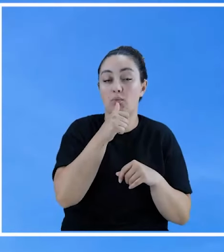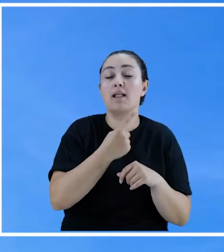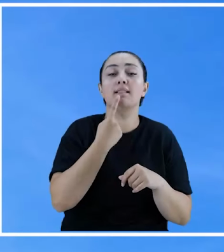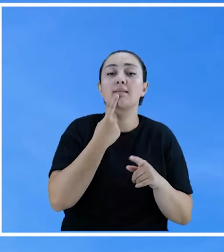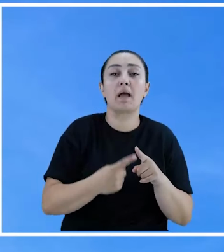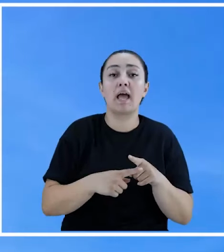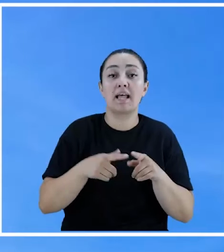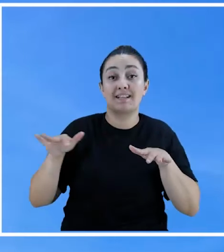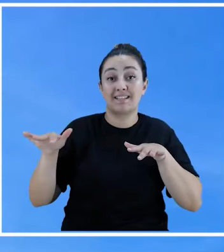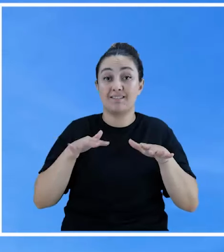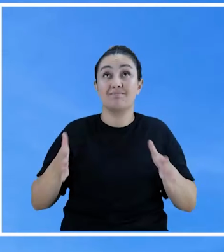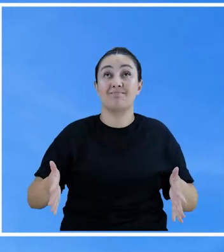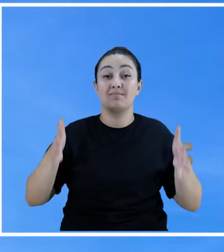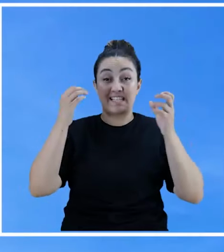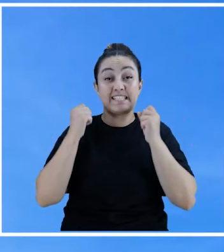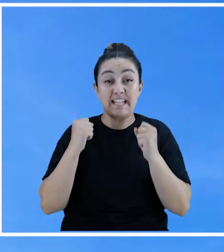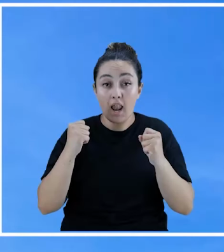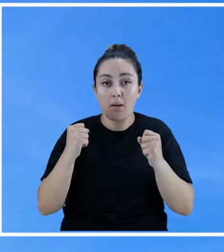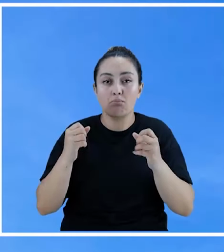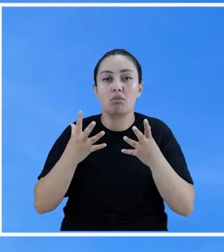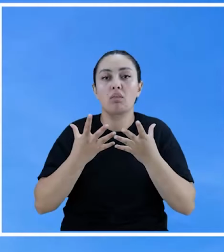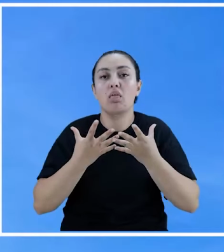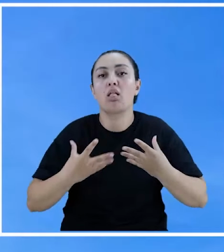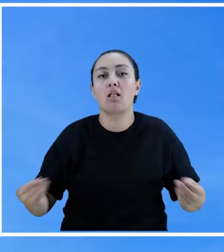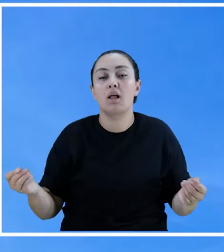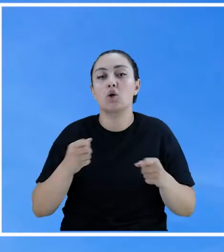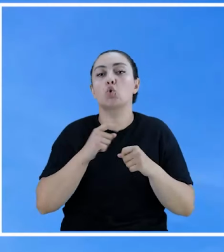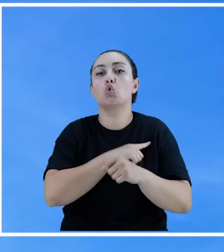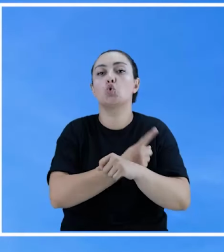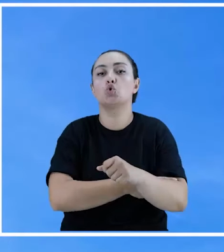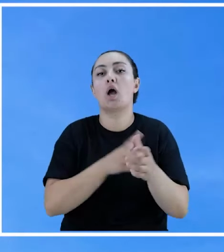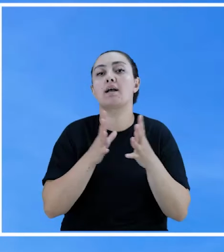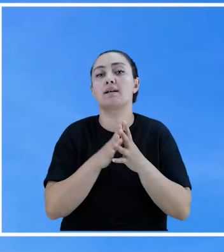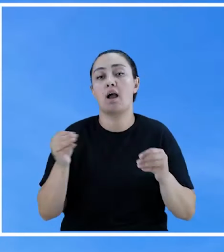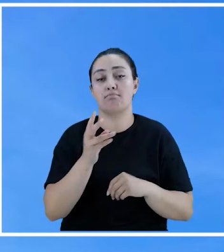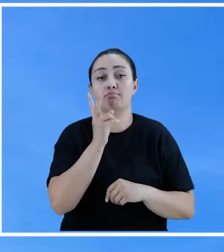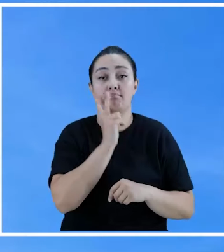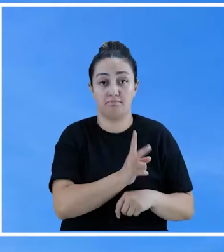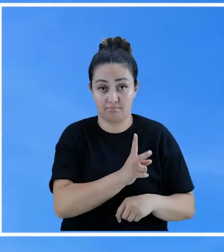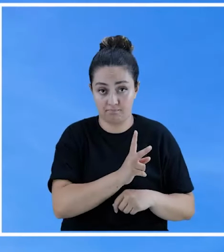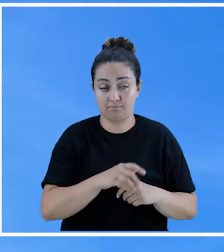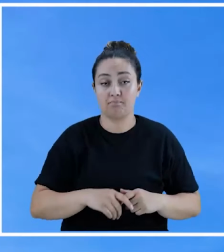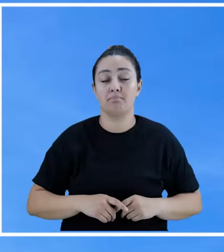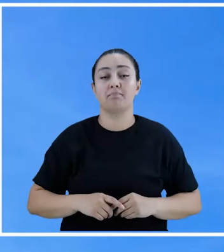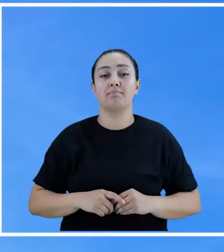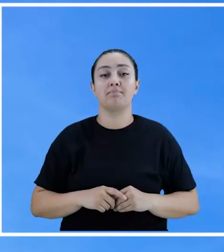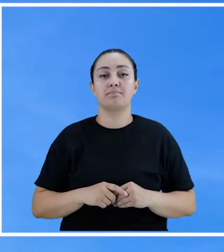diyebiliriz. Çünkü zeminler bizim kaba taneli olarak nitelendirdiğimiz daha